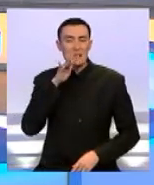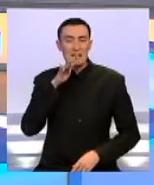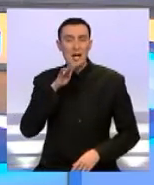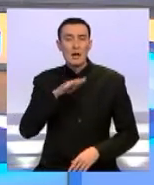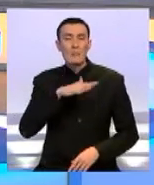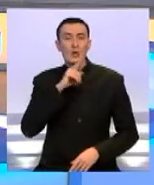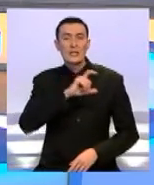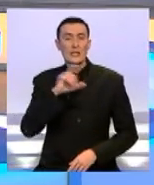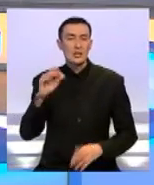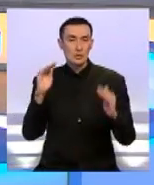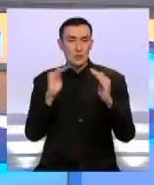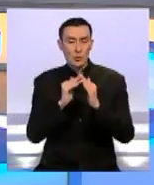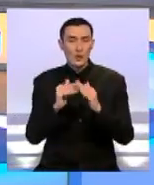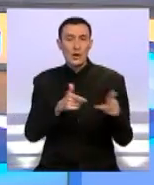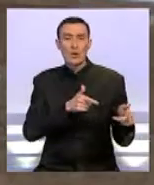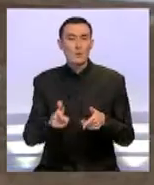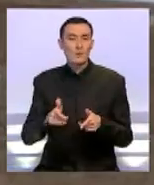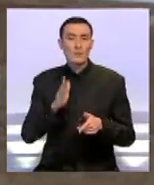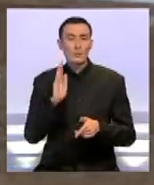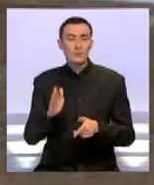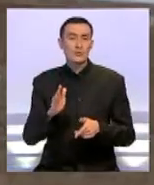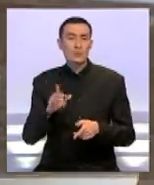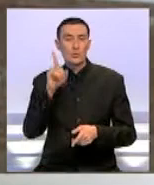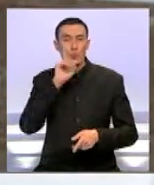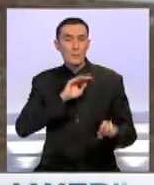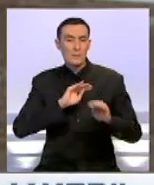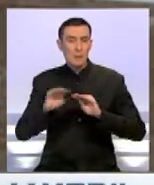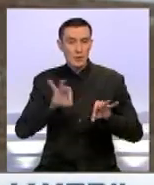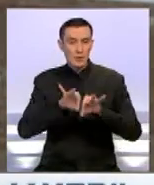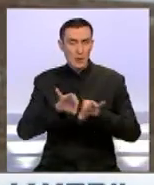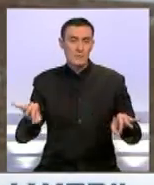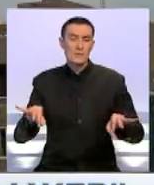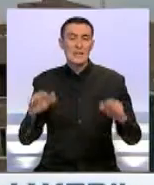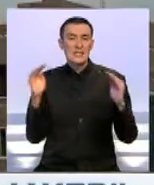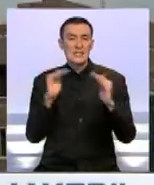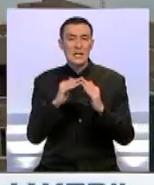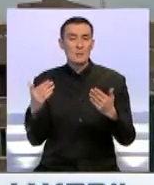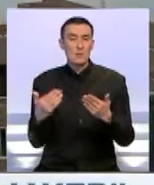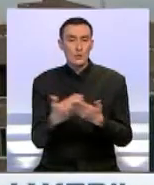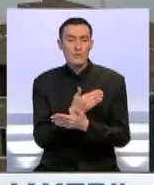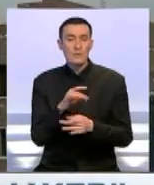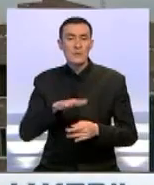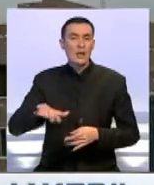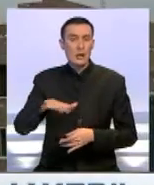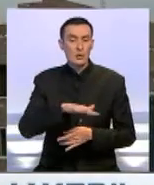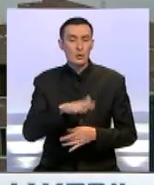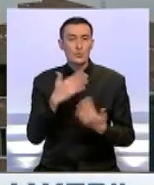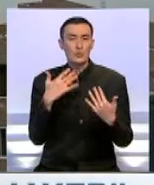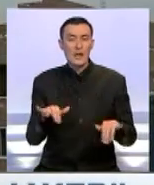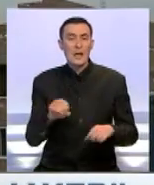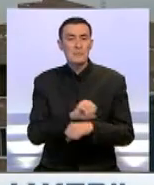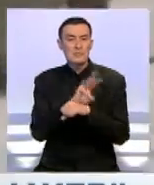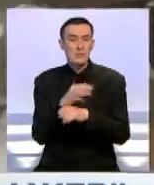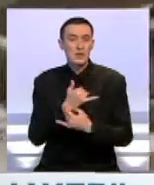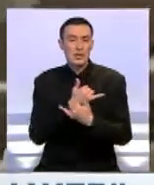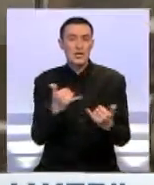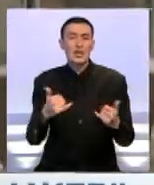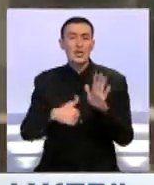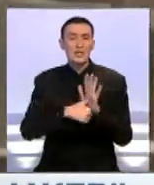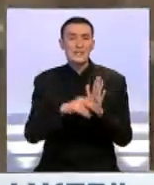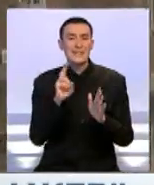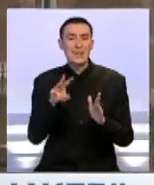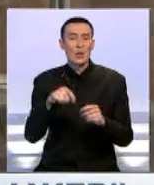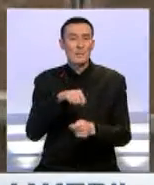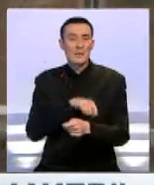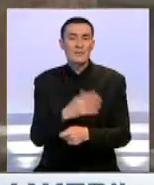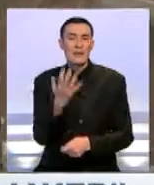лет многоэтажку. Сдадут ее под ключ со всеми коммуникациями. К зданию и новому микрорайону уже подтянули 6